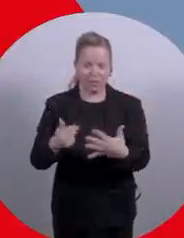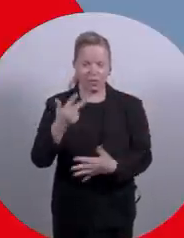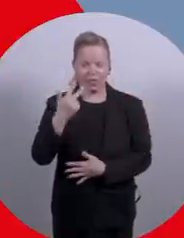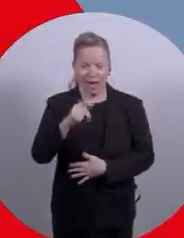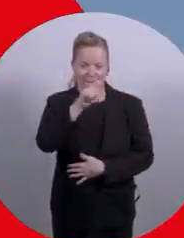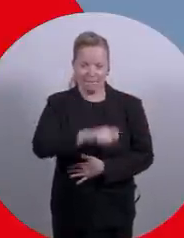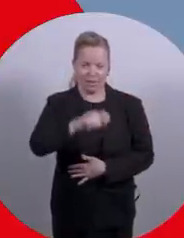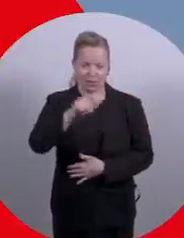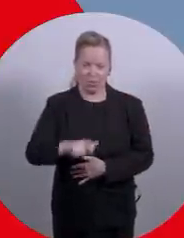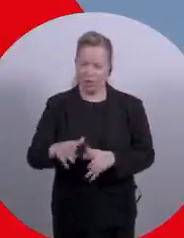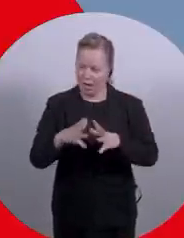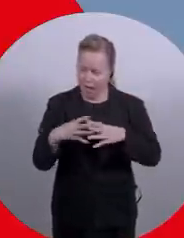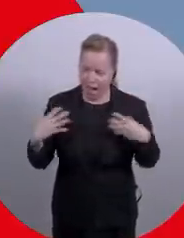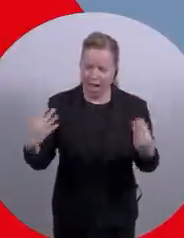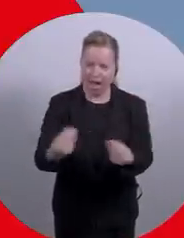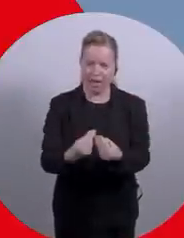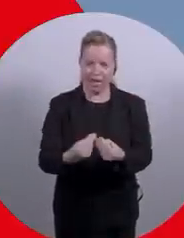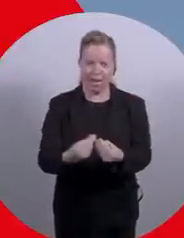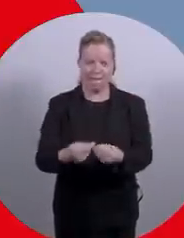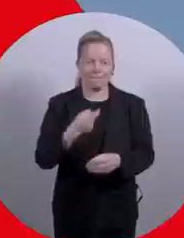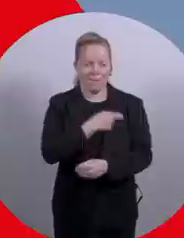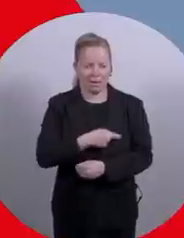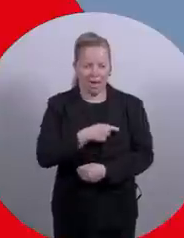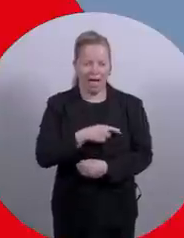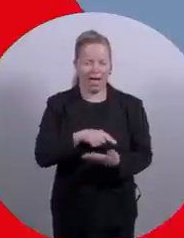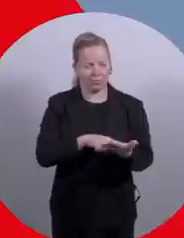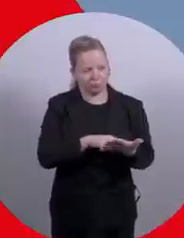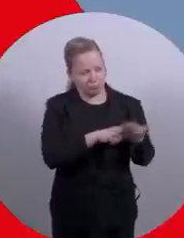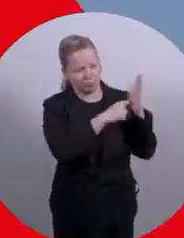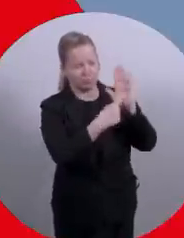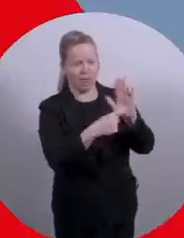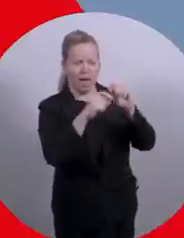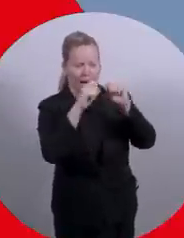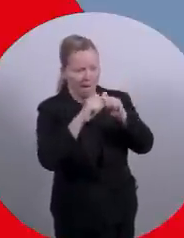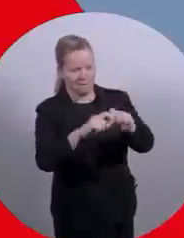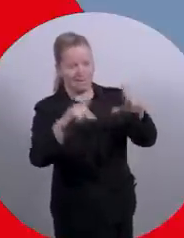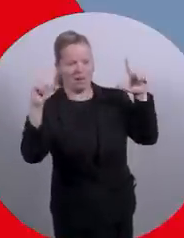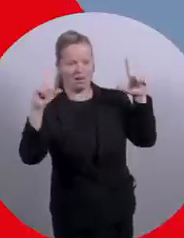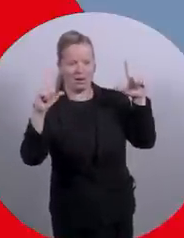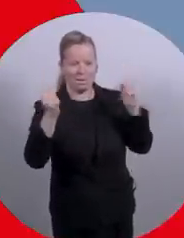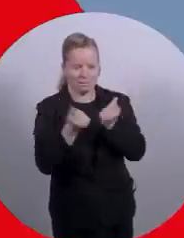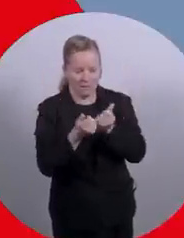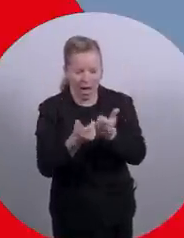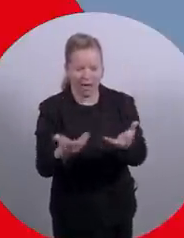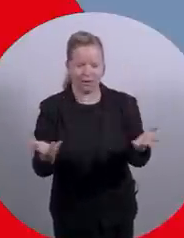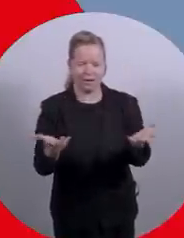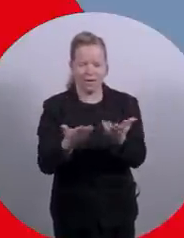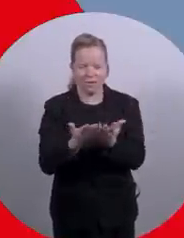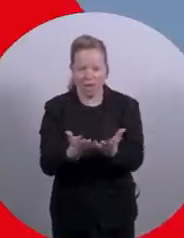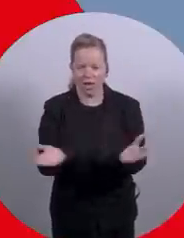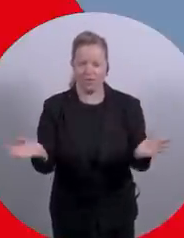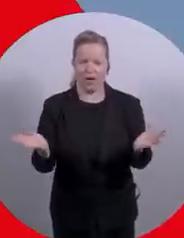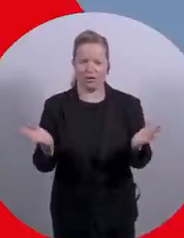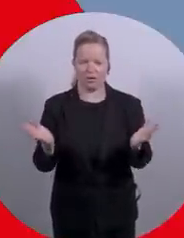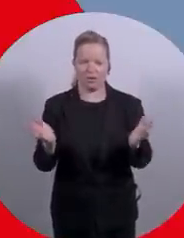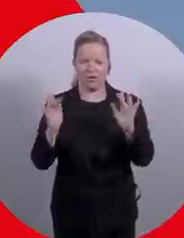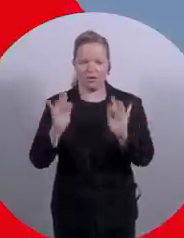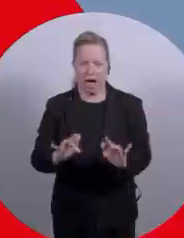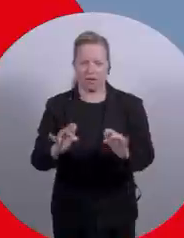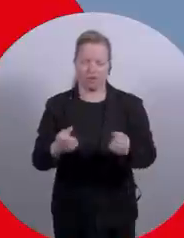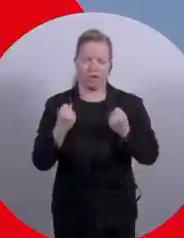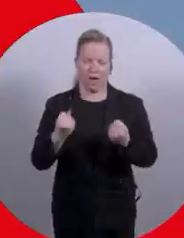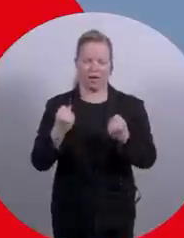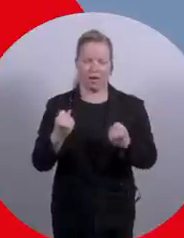wir bilden die Partei ab in ihrer Breite in ihrer Vielfalt in ihrer Stärke und jeder von uns war dann Aufdruck kriegt von unterschiedlichen Menschen